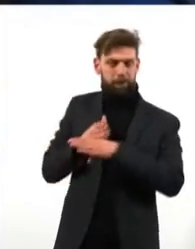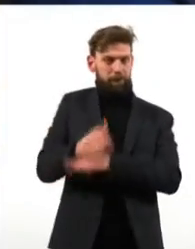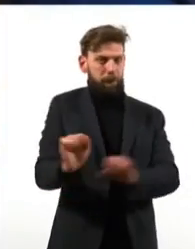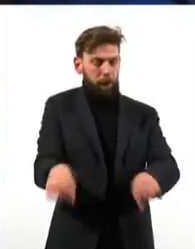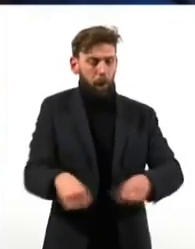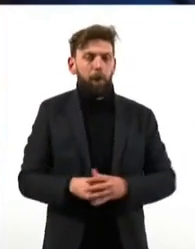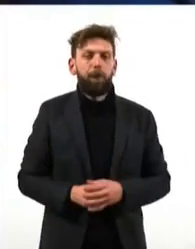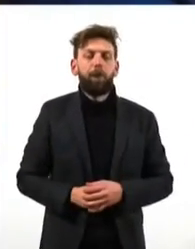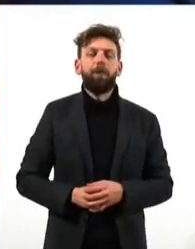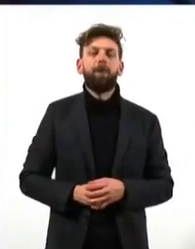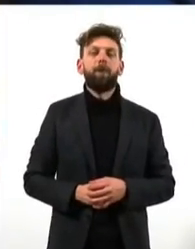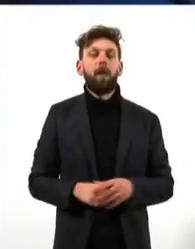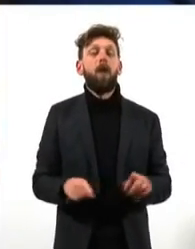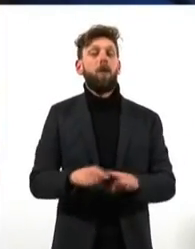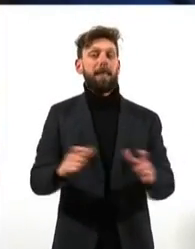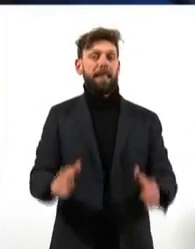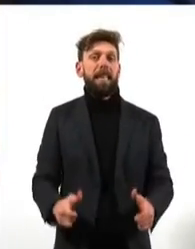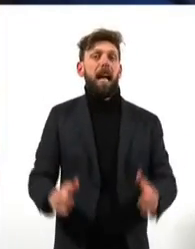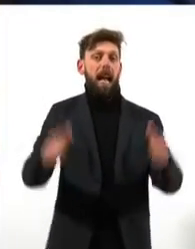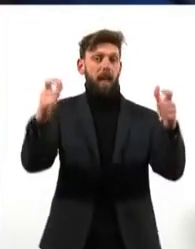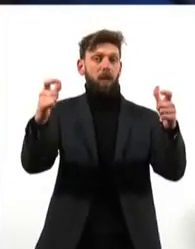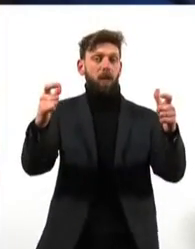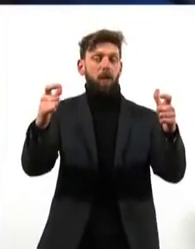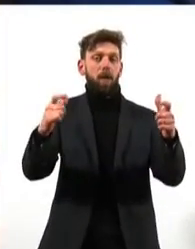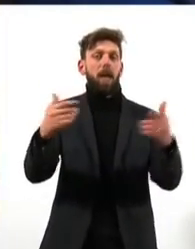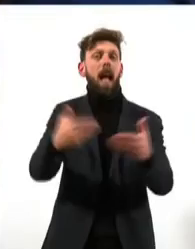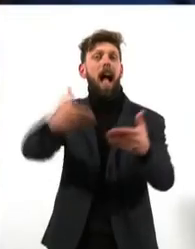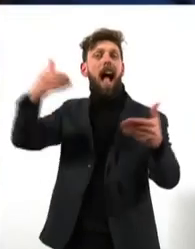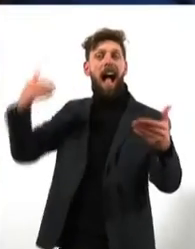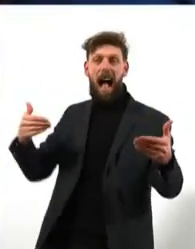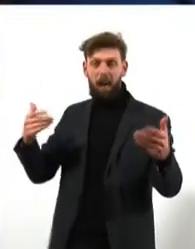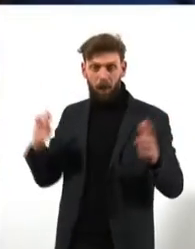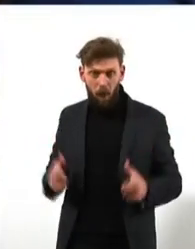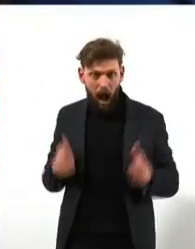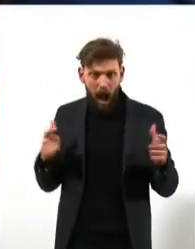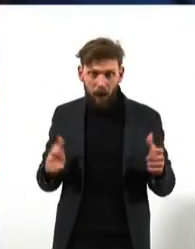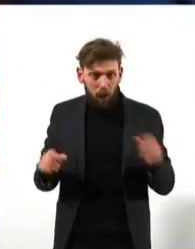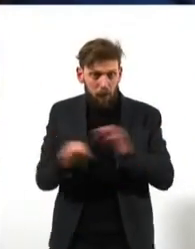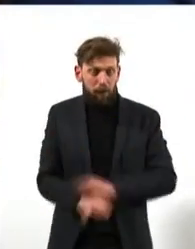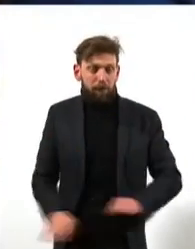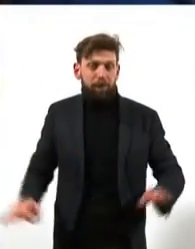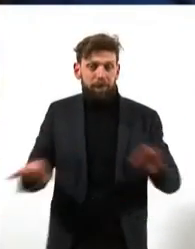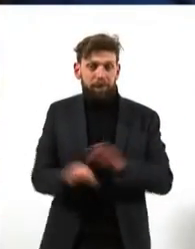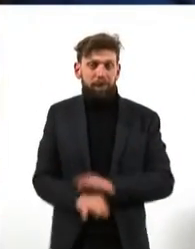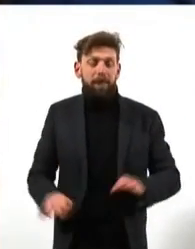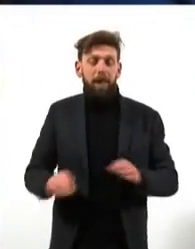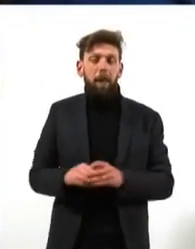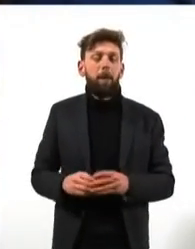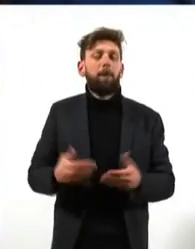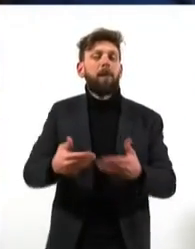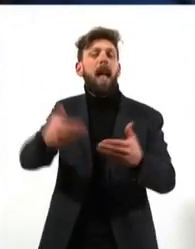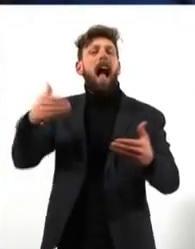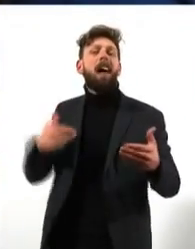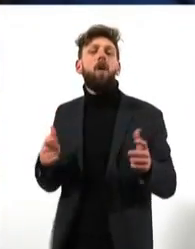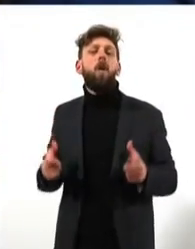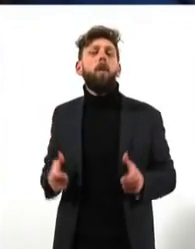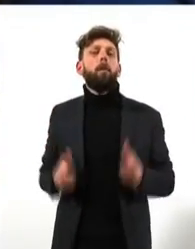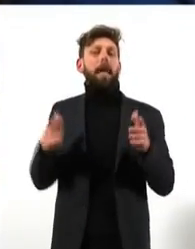ont mis des ascenseurs, parce qu'avant, les anciens bâtiments n'avaient pas d'ascenseur du tout. J'étais dans un bâtiment,